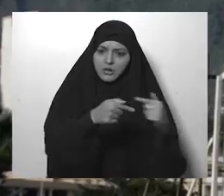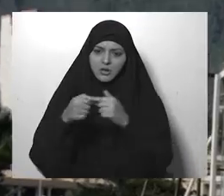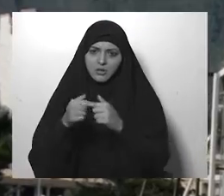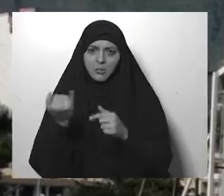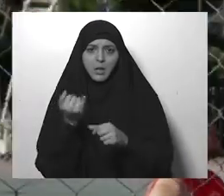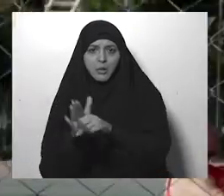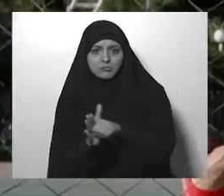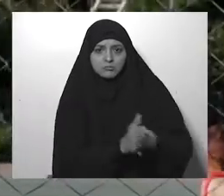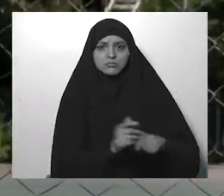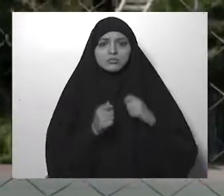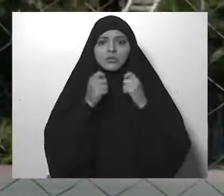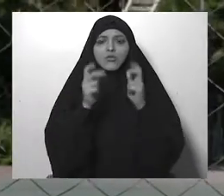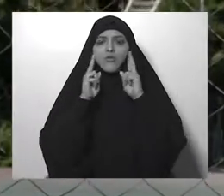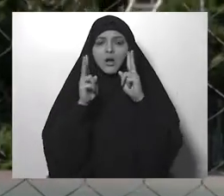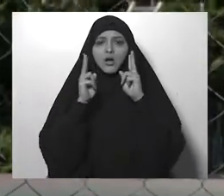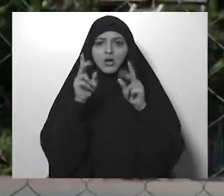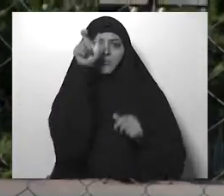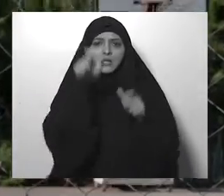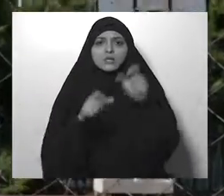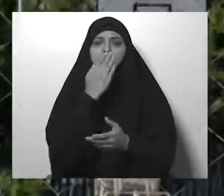d'abord à damas